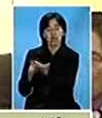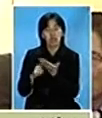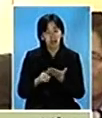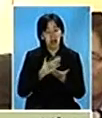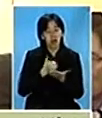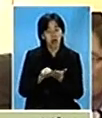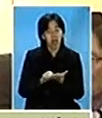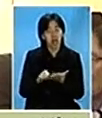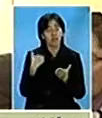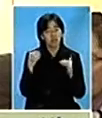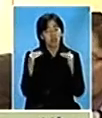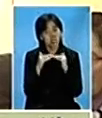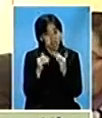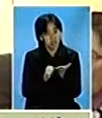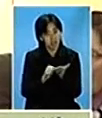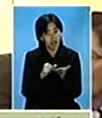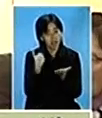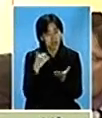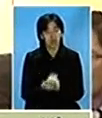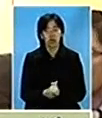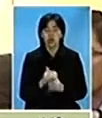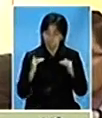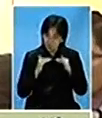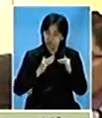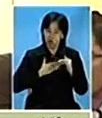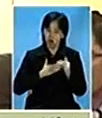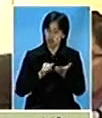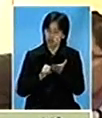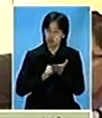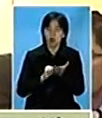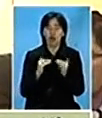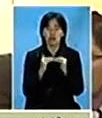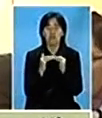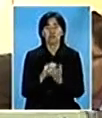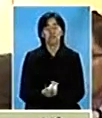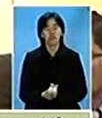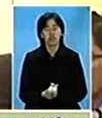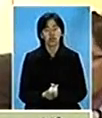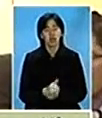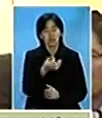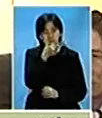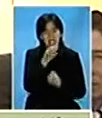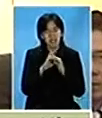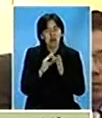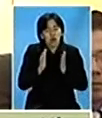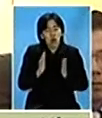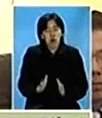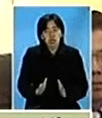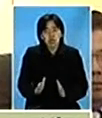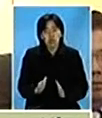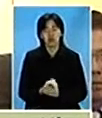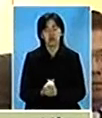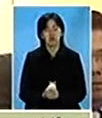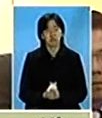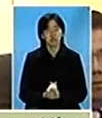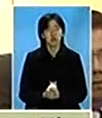ไปแก้เรามีสิทธิ์เลยจะไปแก้ผมก็แก้ตามสิทธิ์ที่เรามีอยู่นี่แหละครับก็ดูว่าเป็นวิชาชีพเกี่ยวกับมนุษย์แล้วเราต้อง